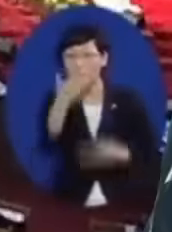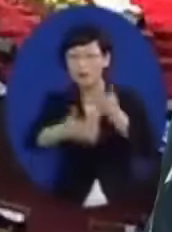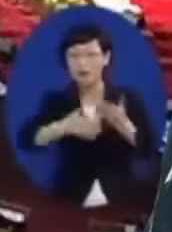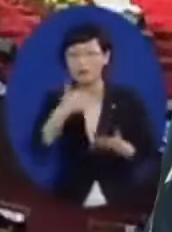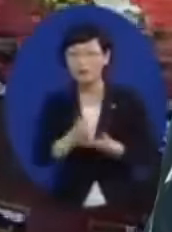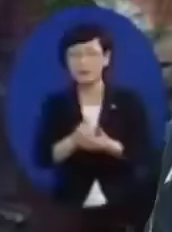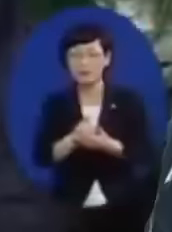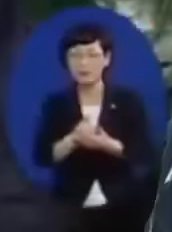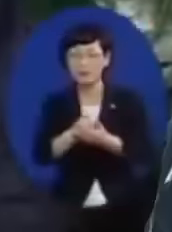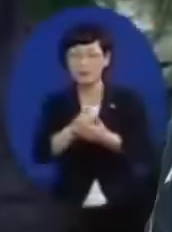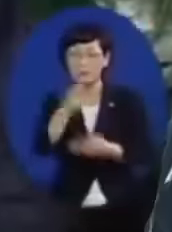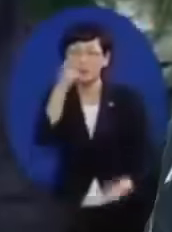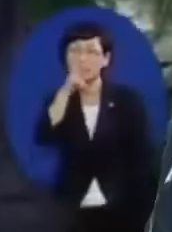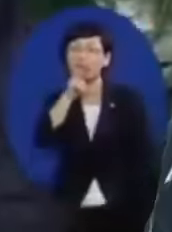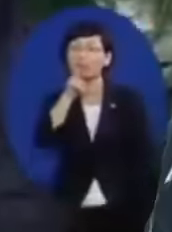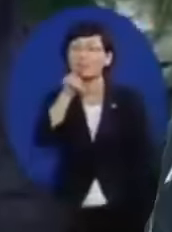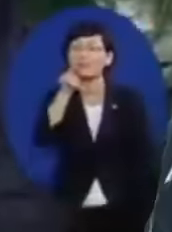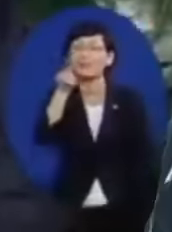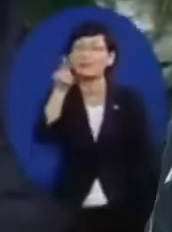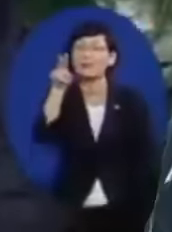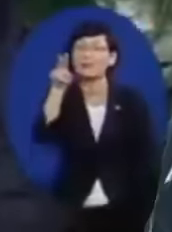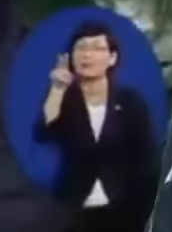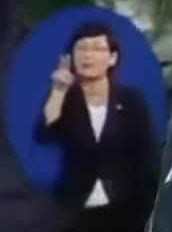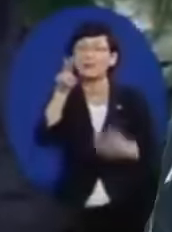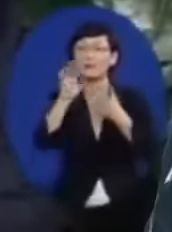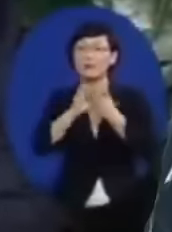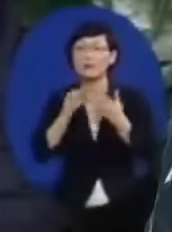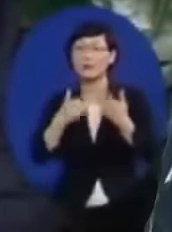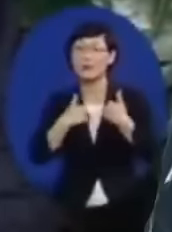하나님을 쳐다보면 내 인생이